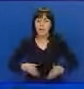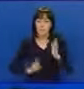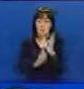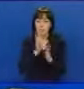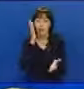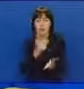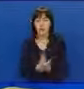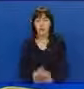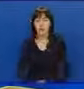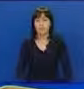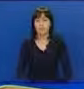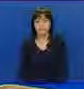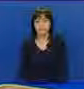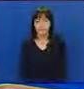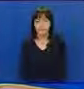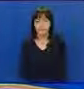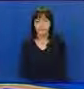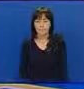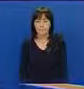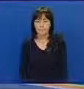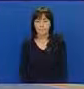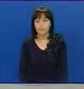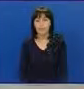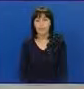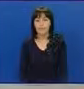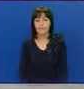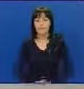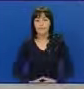бастауында тұрғандар. Айгерім Дәулетбекқызы, Әли Мәлік, Жазира Лекерова, оңтүстік ақпарат.